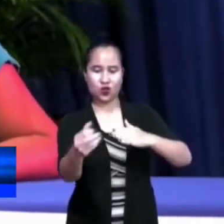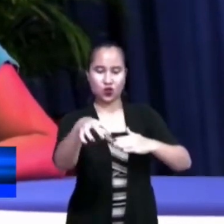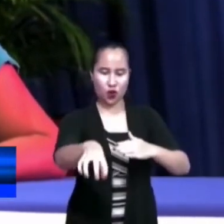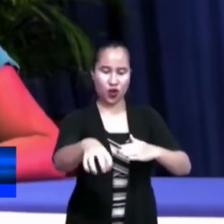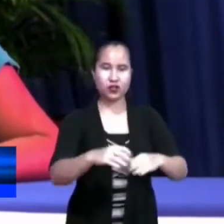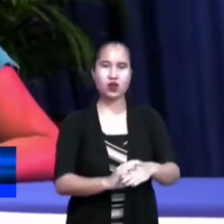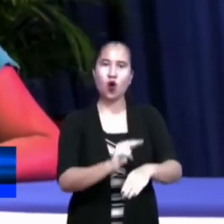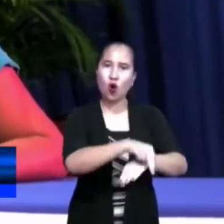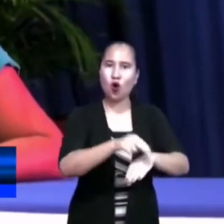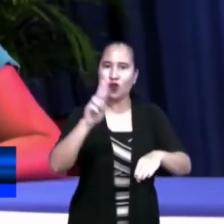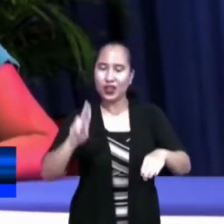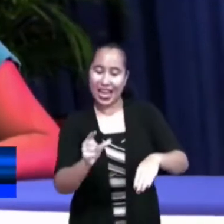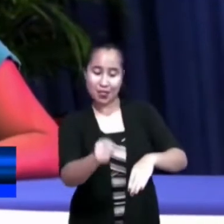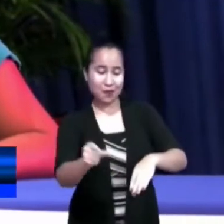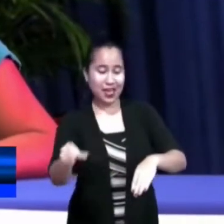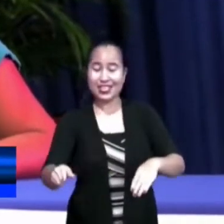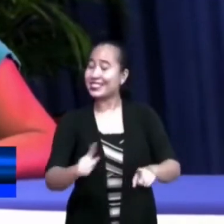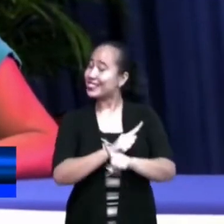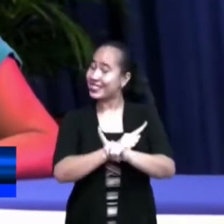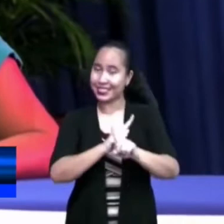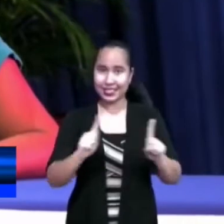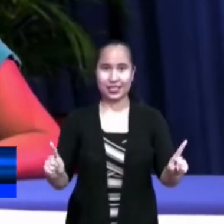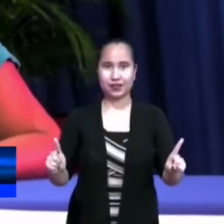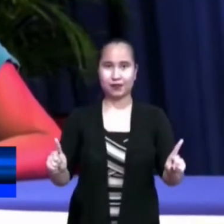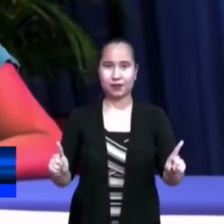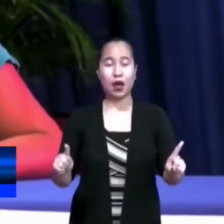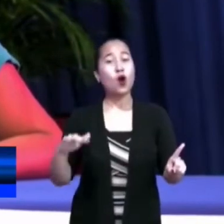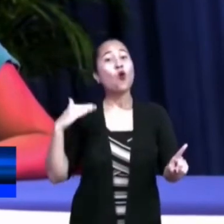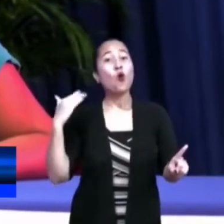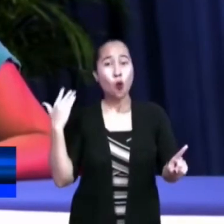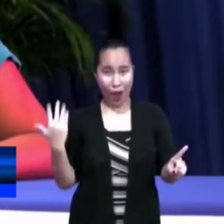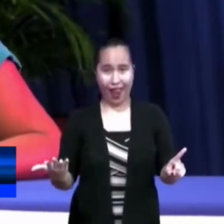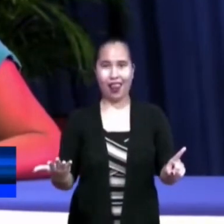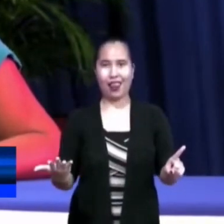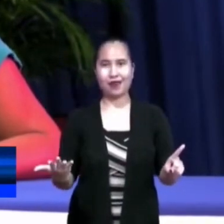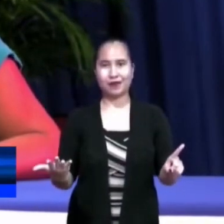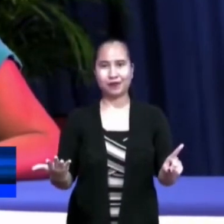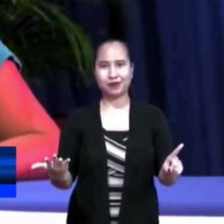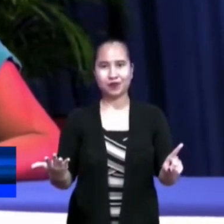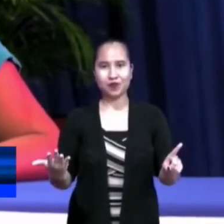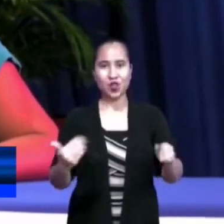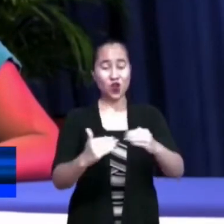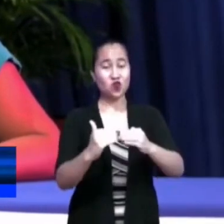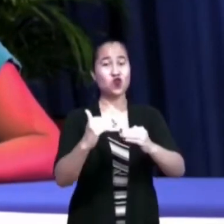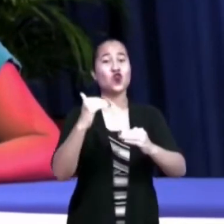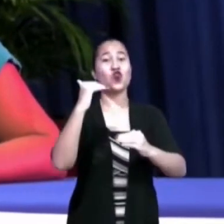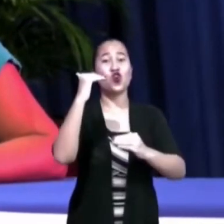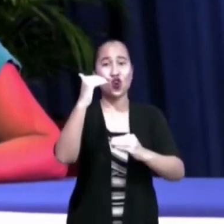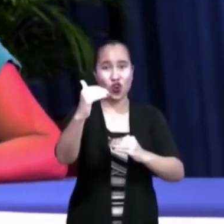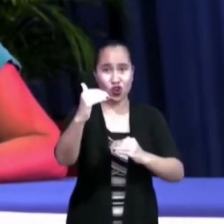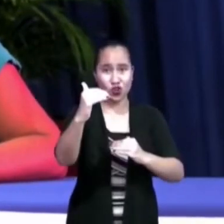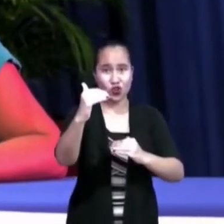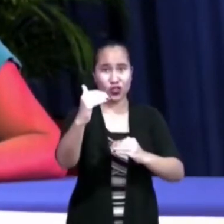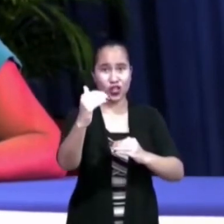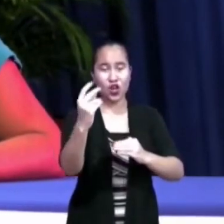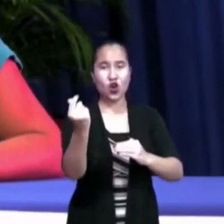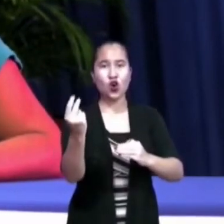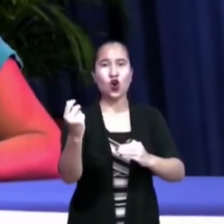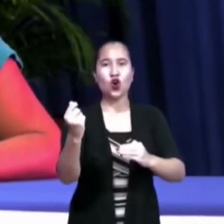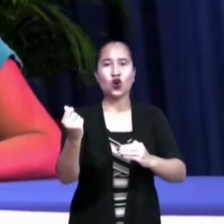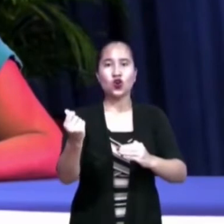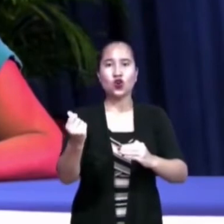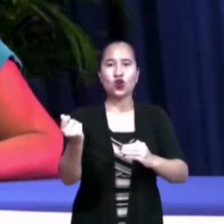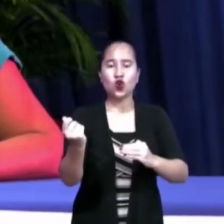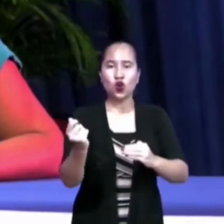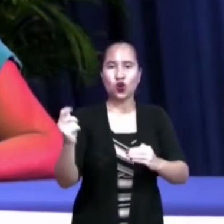daarvoor niet in aanmerking. Waarvoor u wel in aanmerking komt, is een verhoogde heffingskorting. In steden